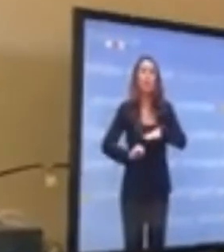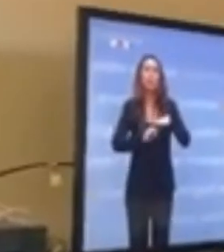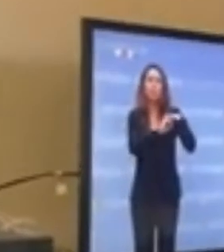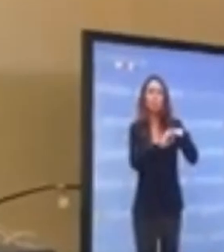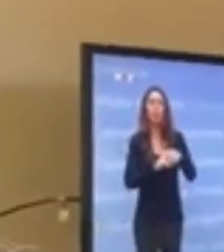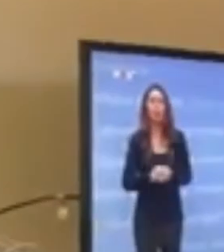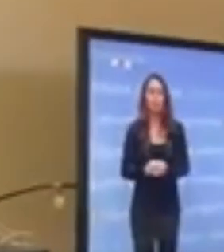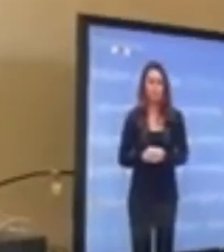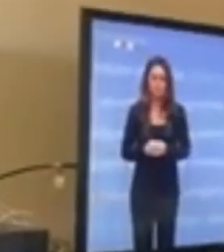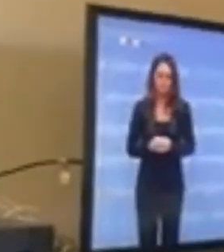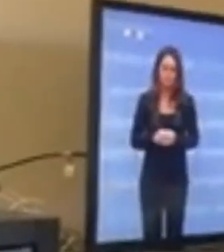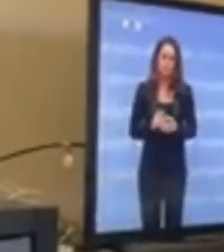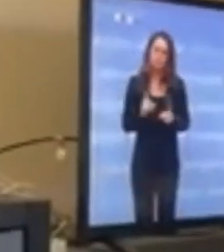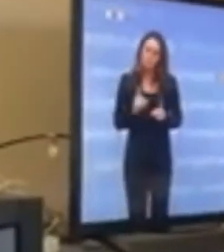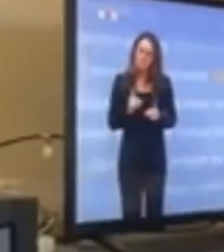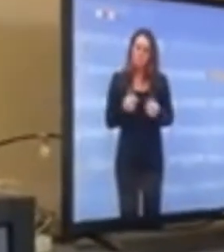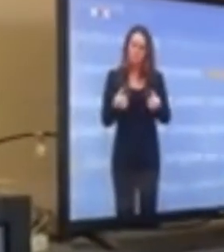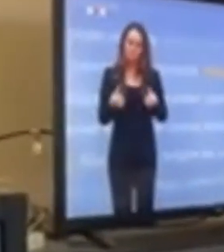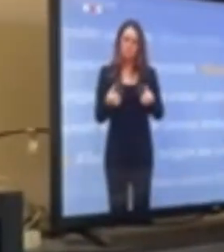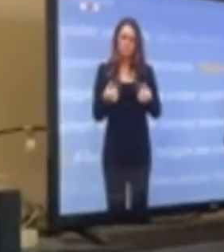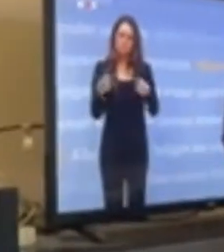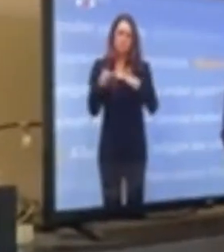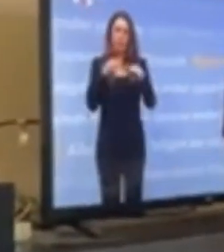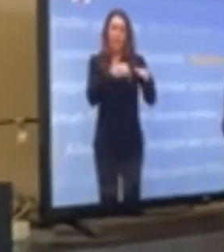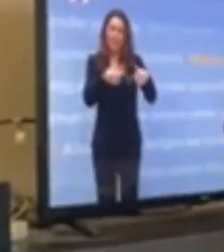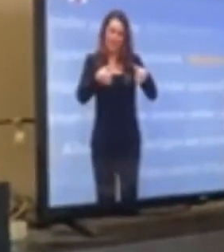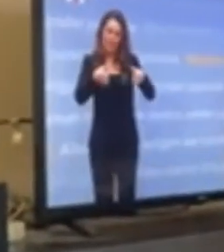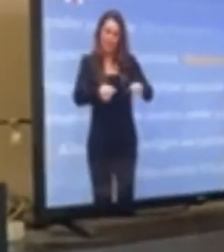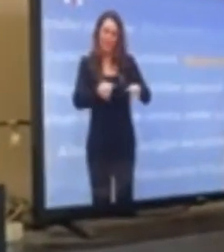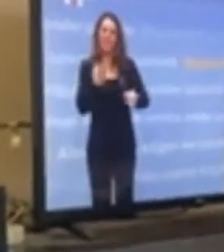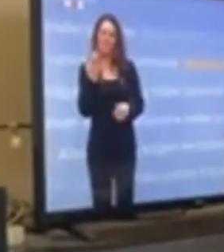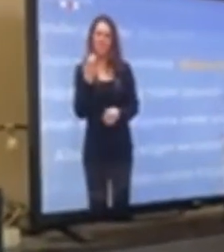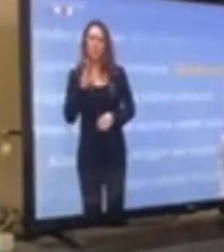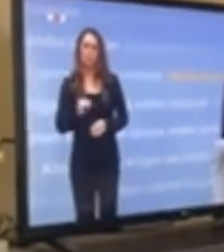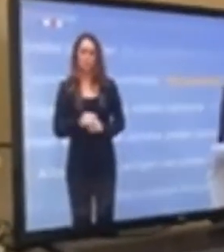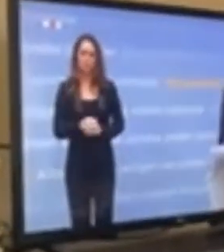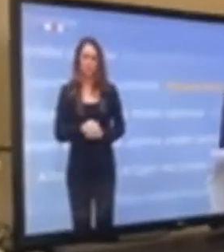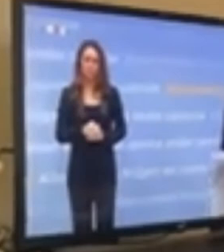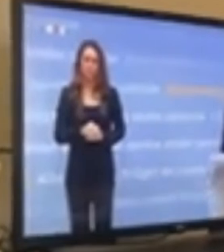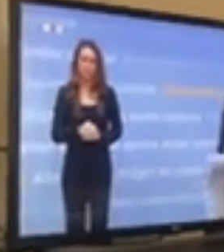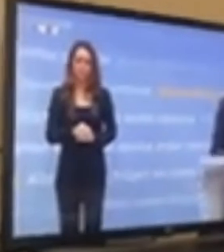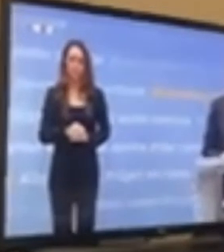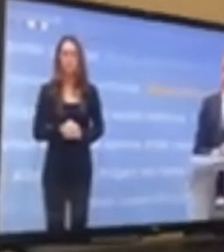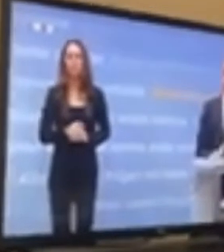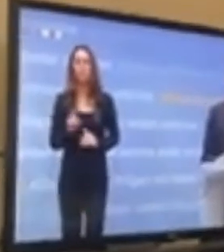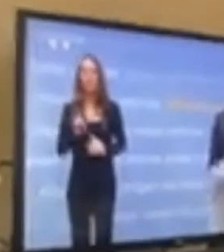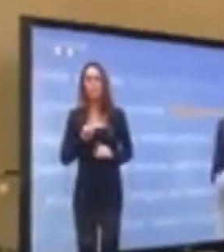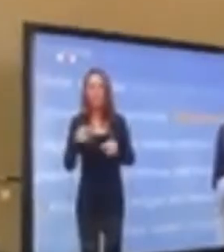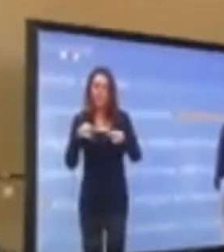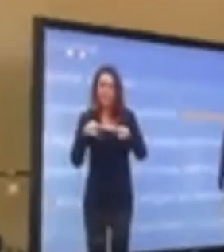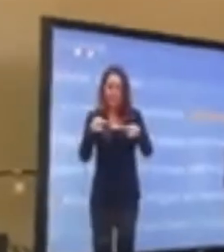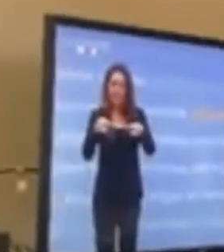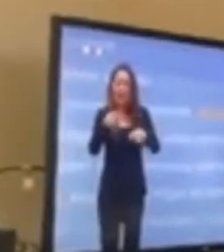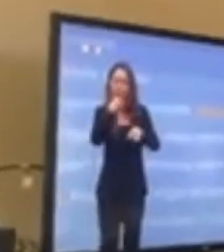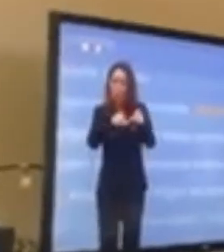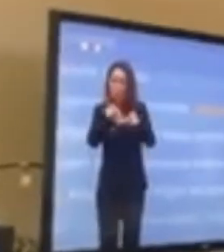ook als stok achter de deur die quarantaineplicht invoeren. En dat betekent dat we sowieso voor reizigers... de wet op dat